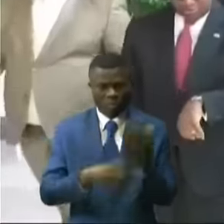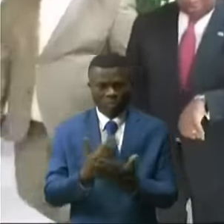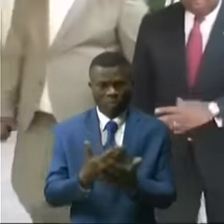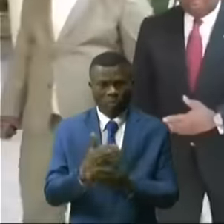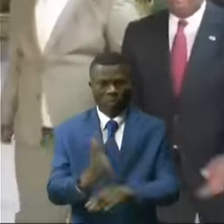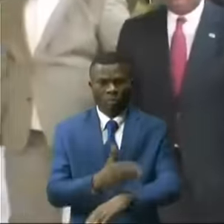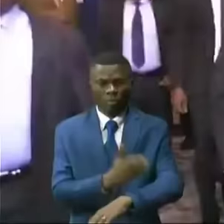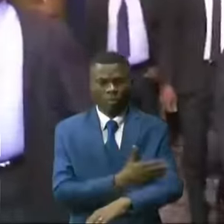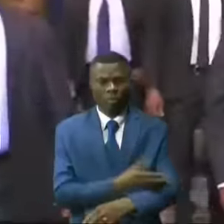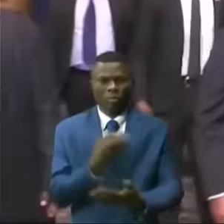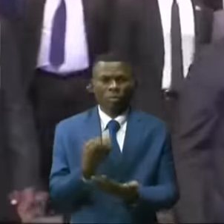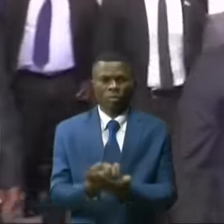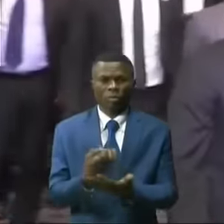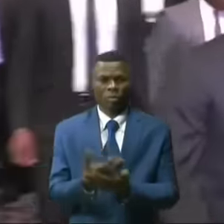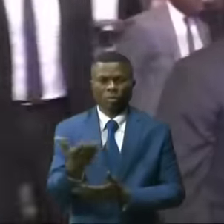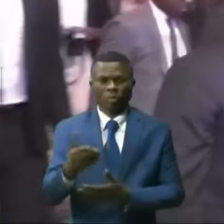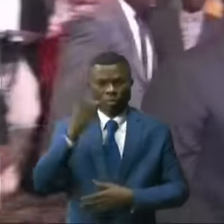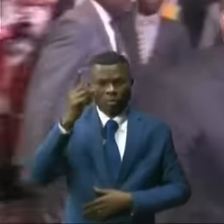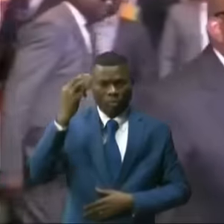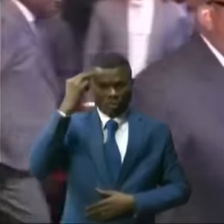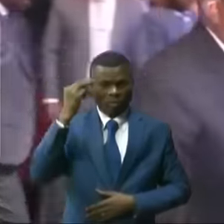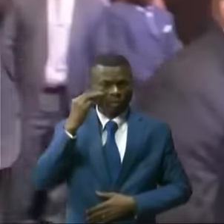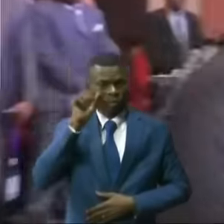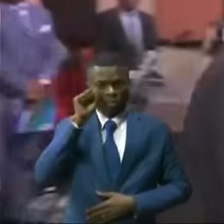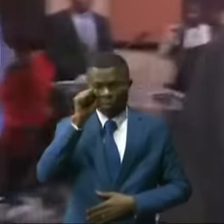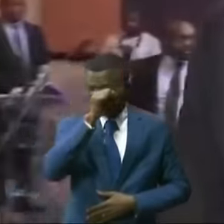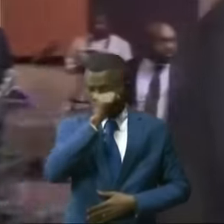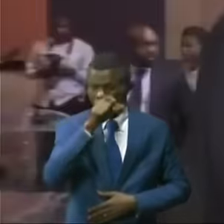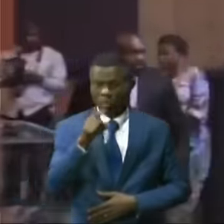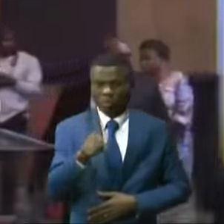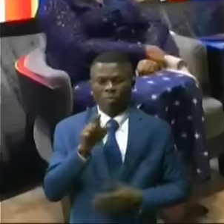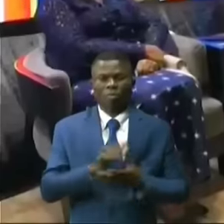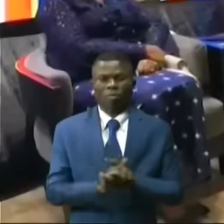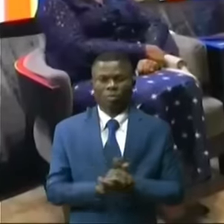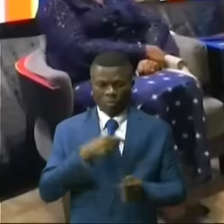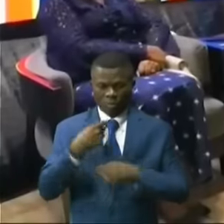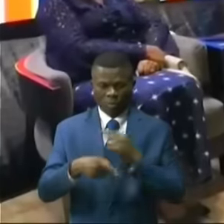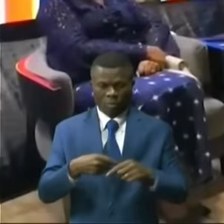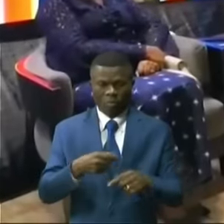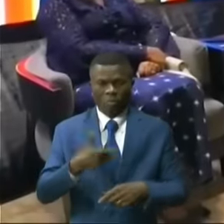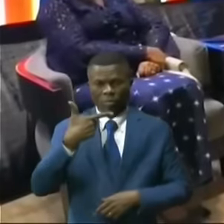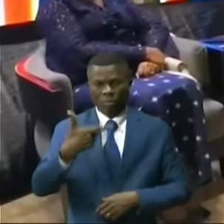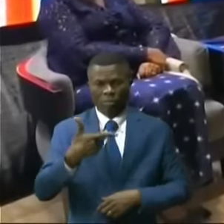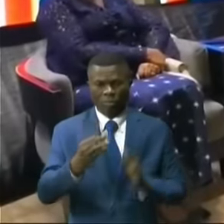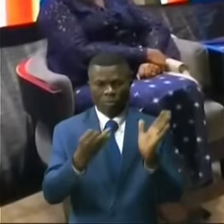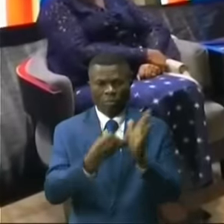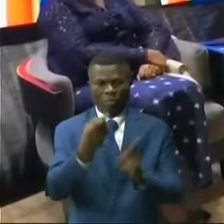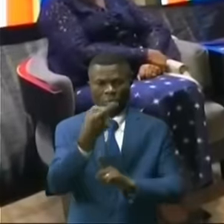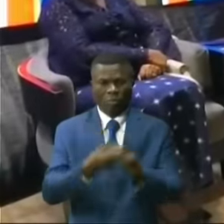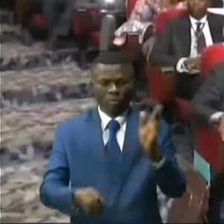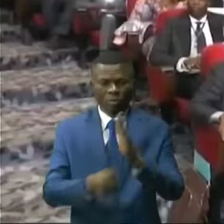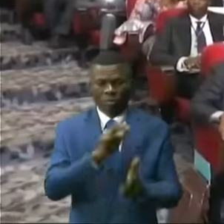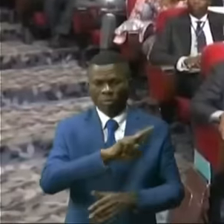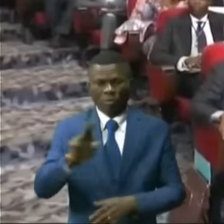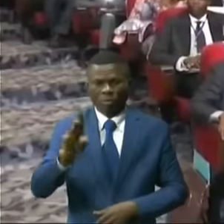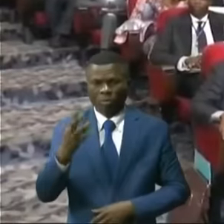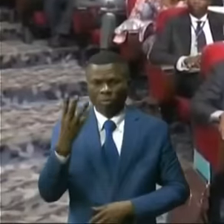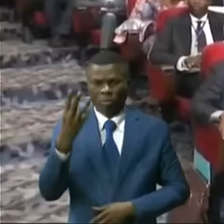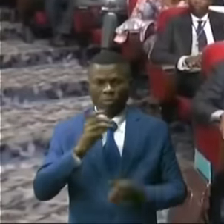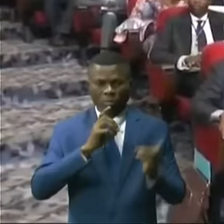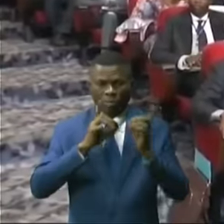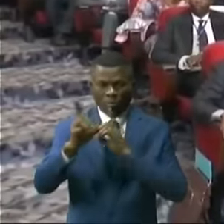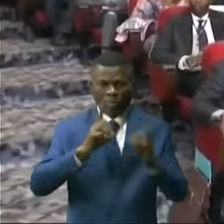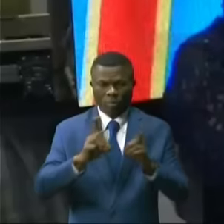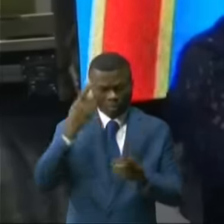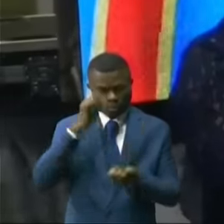la croissance économique le Premier ministre Jean-Michel samalouondé a lancé ce mardi 7 novembre 2023 le dialogue sur